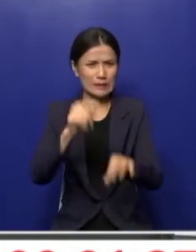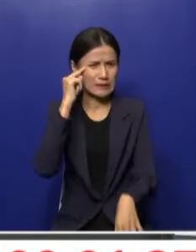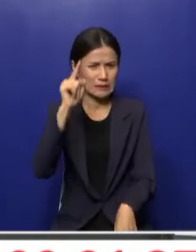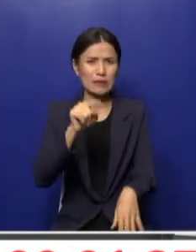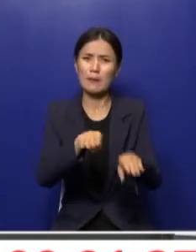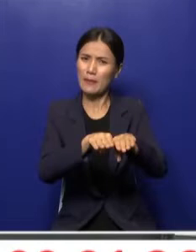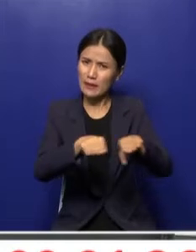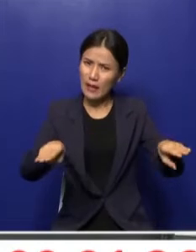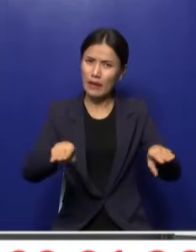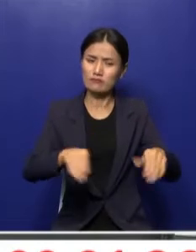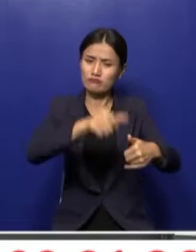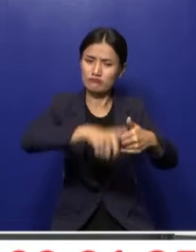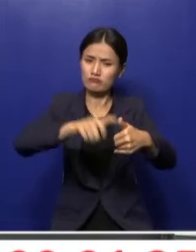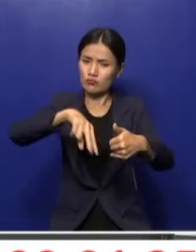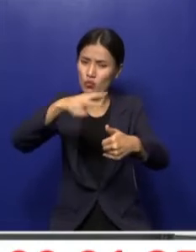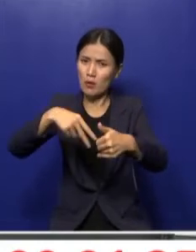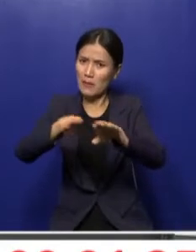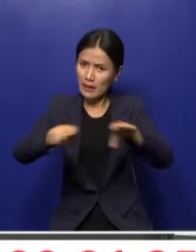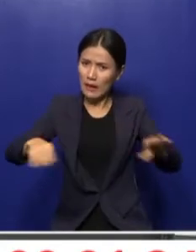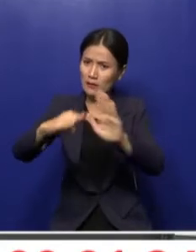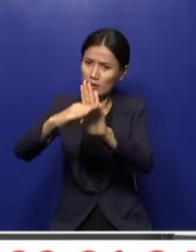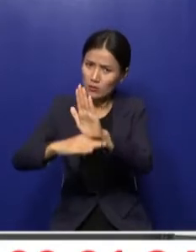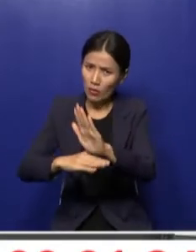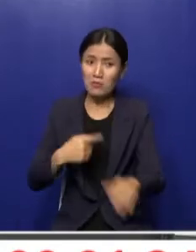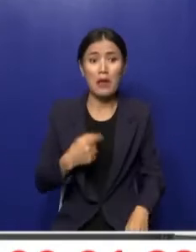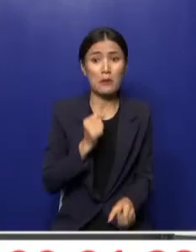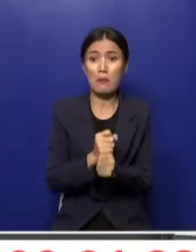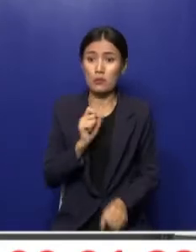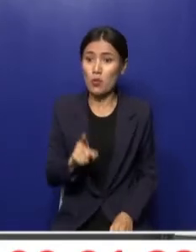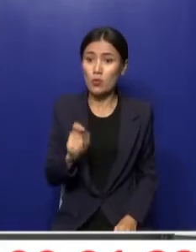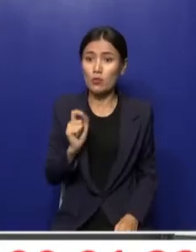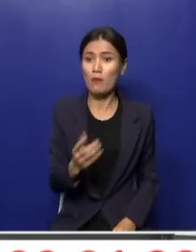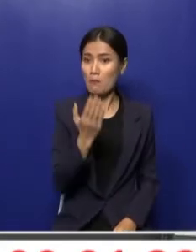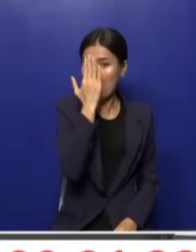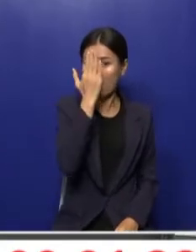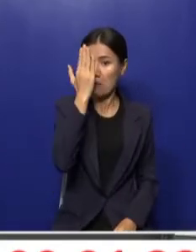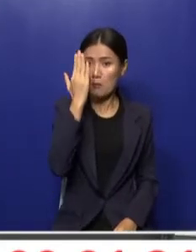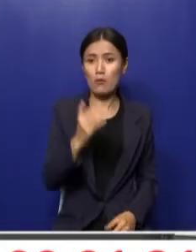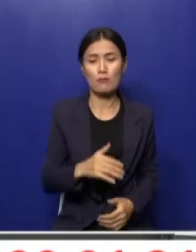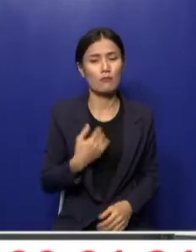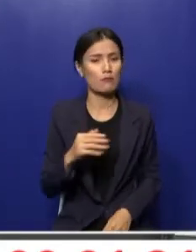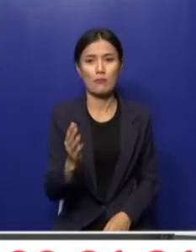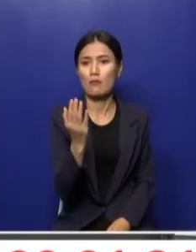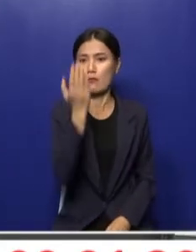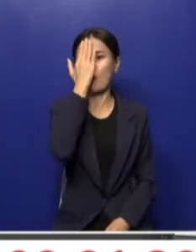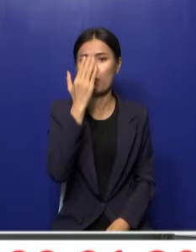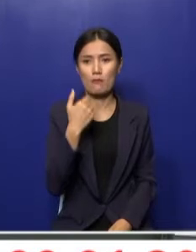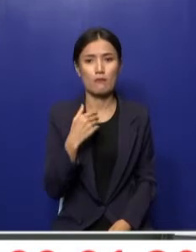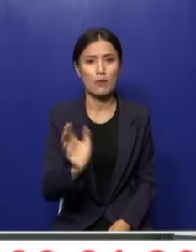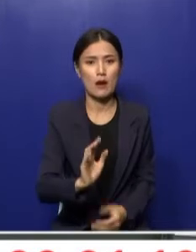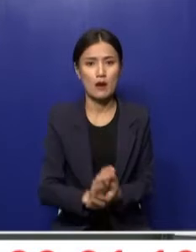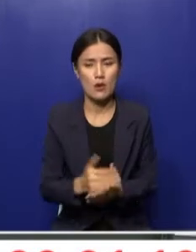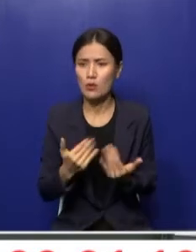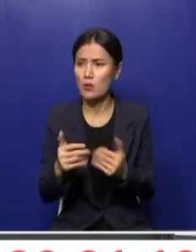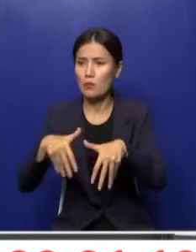ตรวจสอบประวัติต่างๆนะครับอย่าดำเนินการเร่งเร่งรีบลัดขั้นตอนต่างๆทำให้เกือบทุกลมเกิด